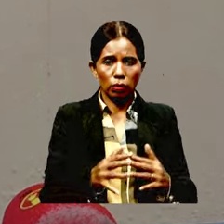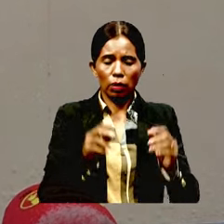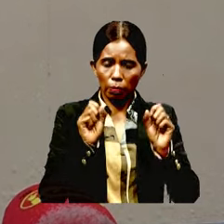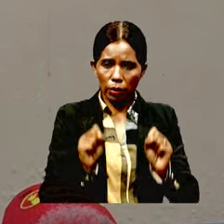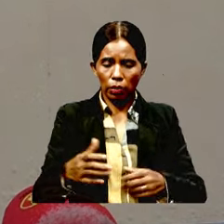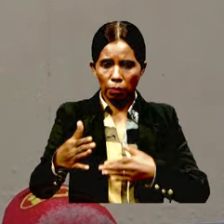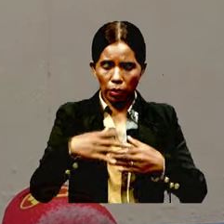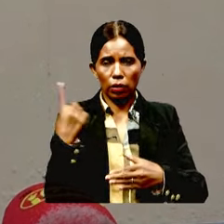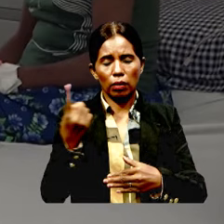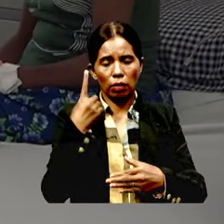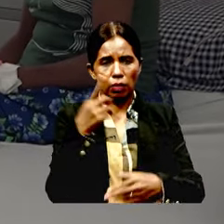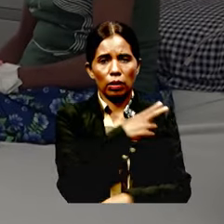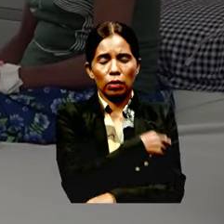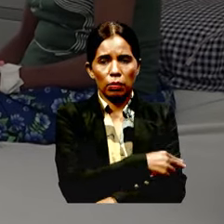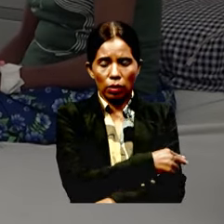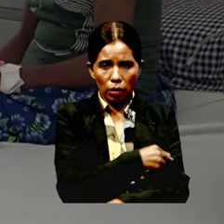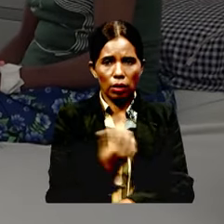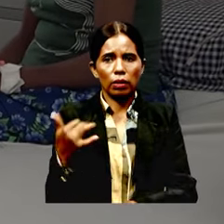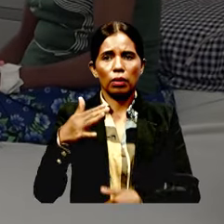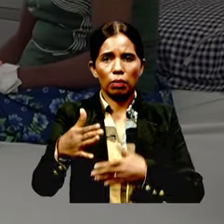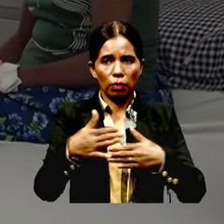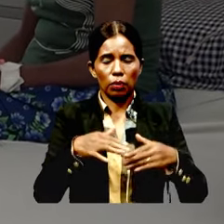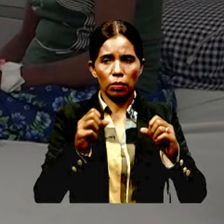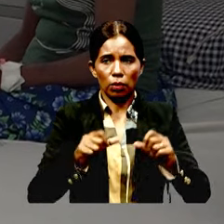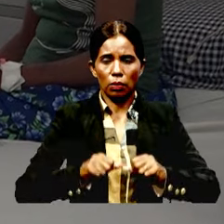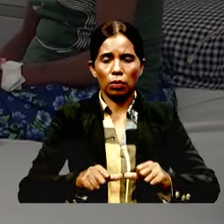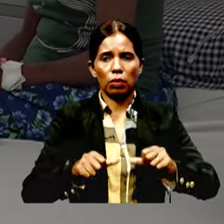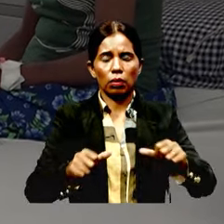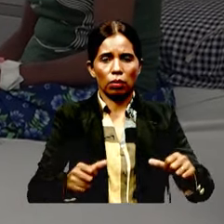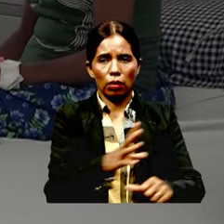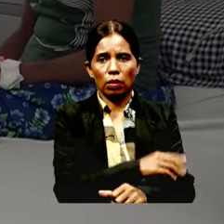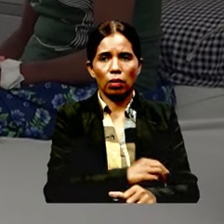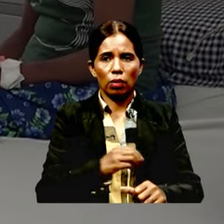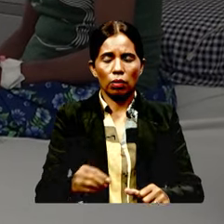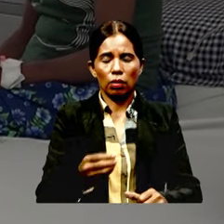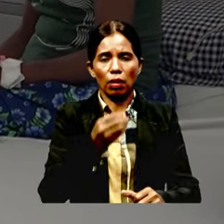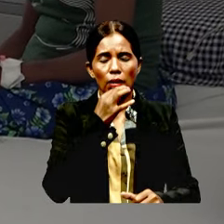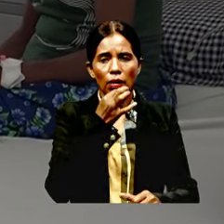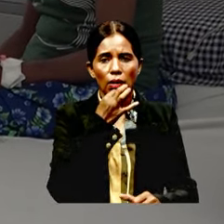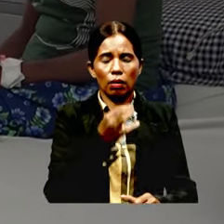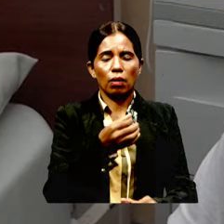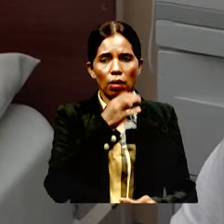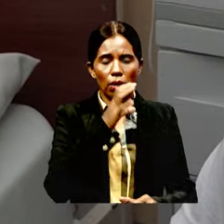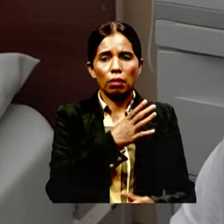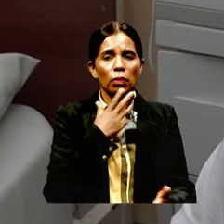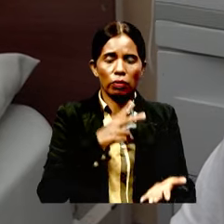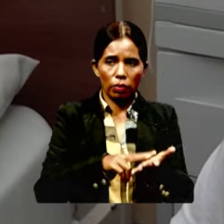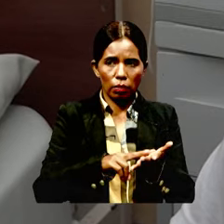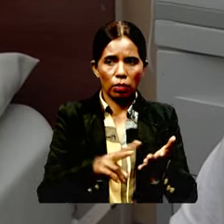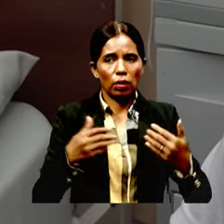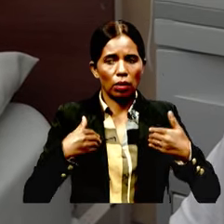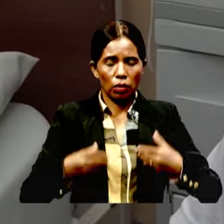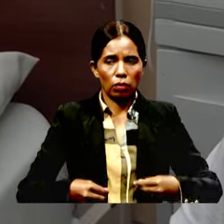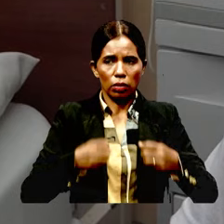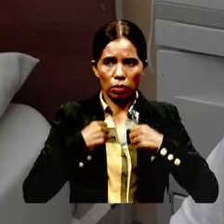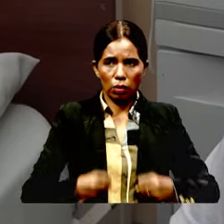besik ana fatim ba sentru saúde nebe besik hodi kontinua halo tratamento no konsumu hahan nebe ya nutrisaun nune belefo